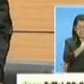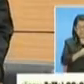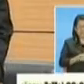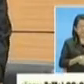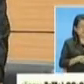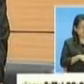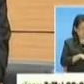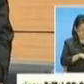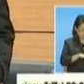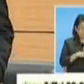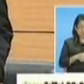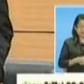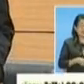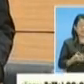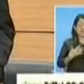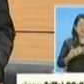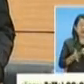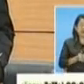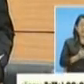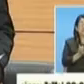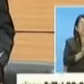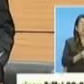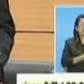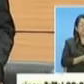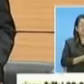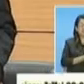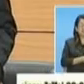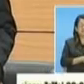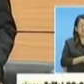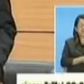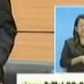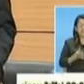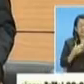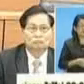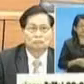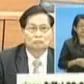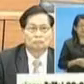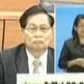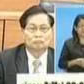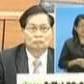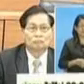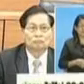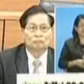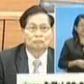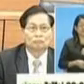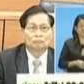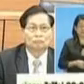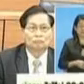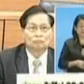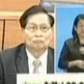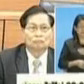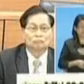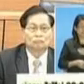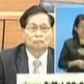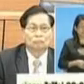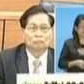านครับผมไม่ถือสาท่านจ่าประสิทธิ์เพราะนกเอี้ยงกำลังจะตามไปเกาะท่าน ผม